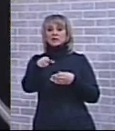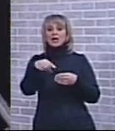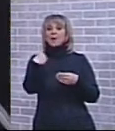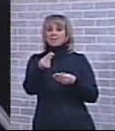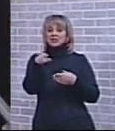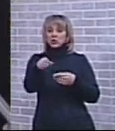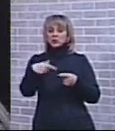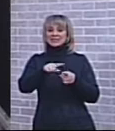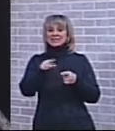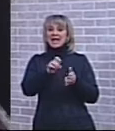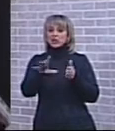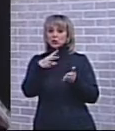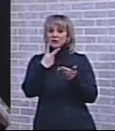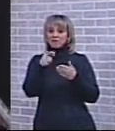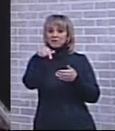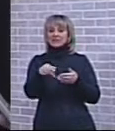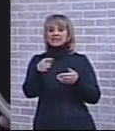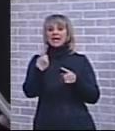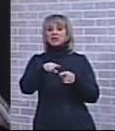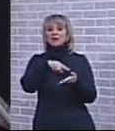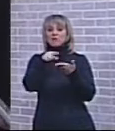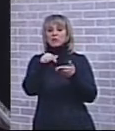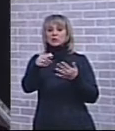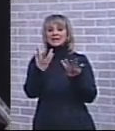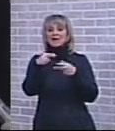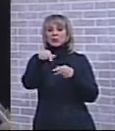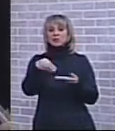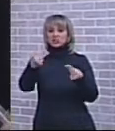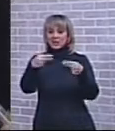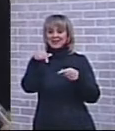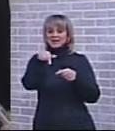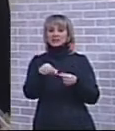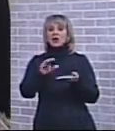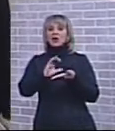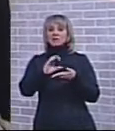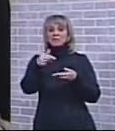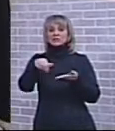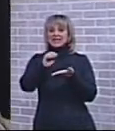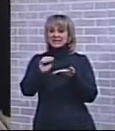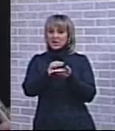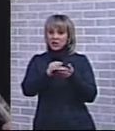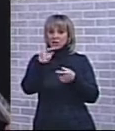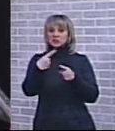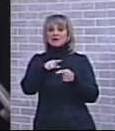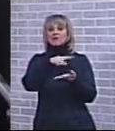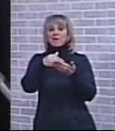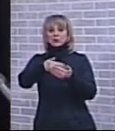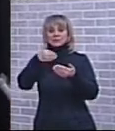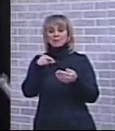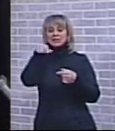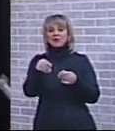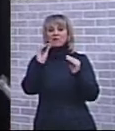подаются, принимаются в электронном виде. Это вопросы автоматической регистрации и выпуска декларации, вопросы